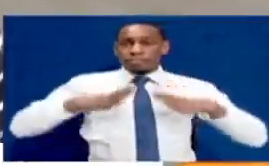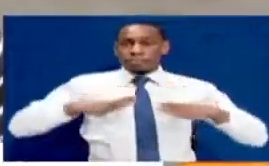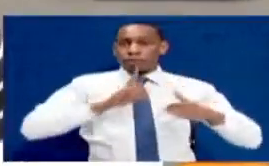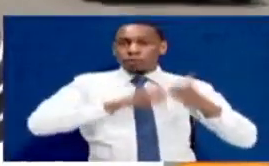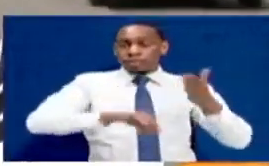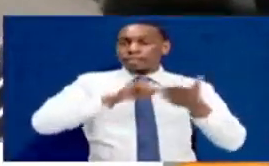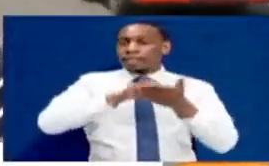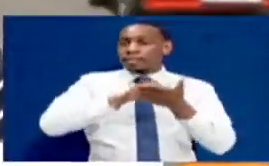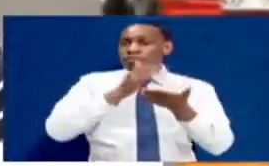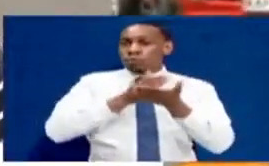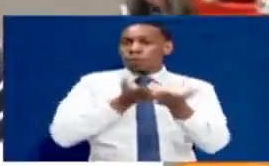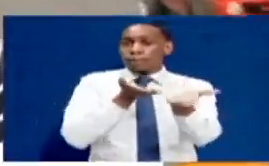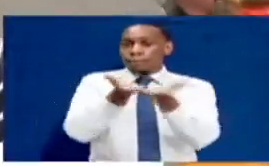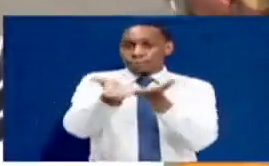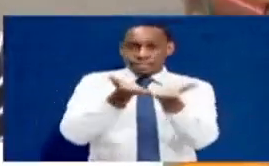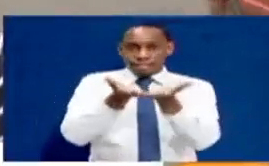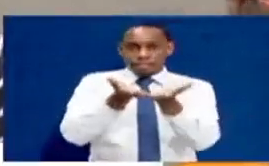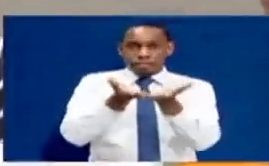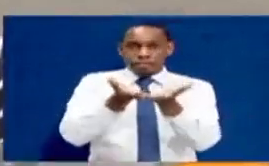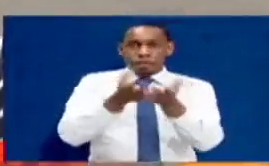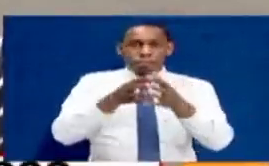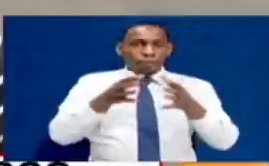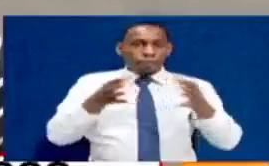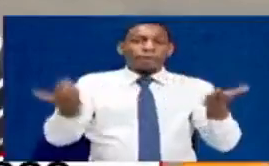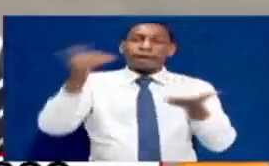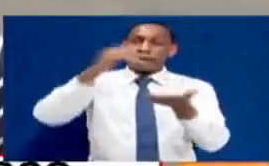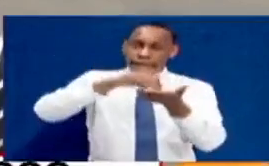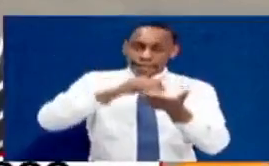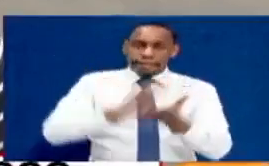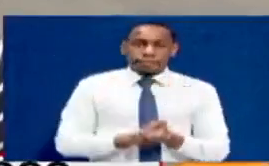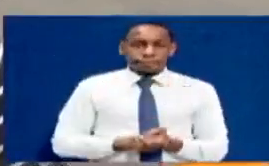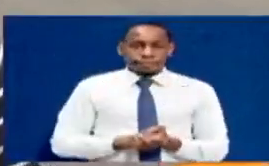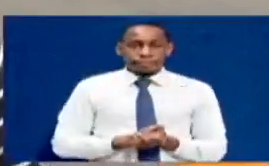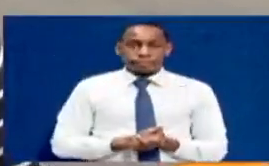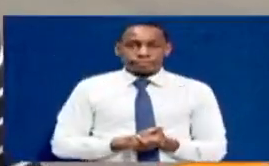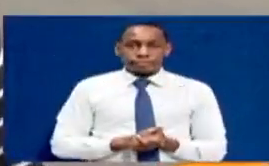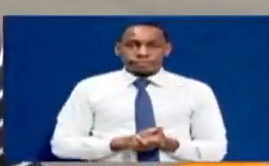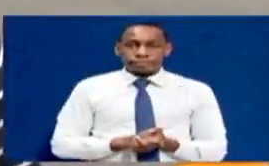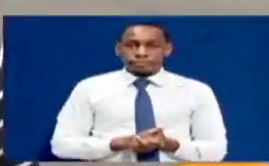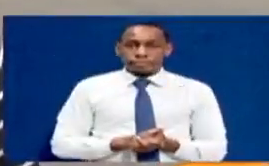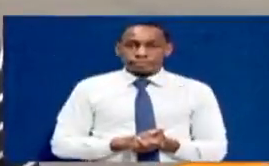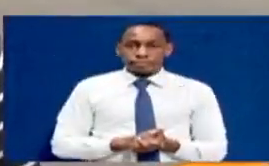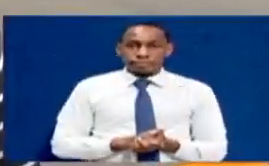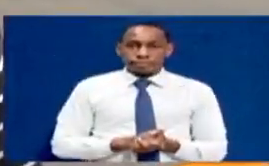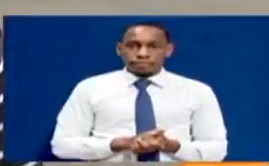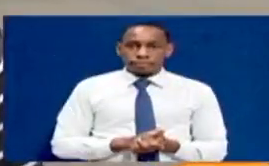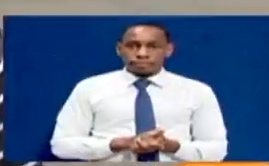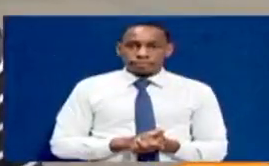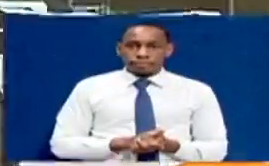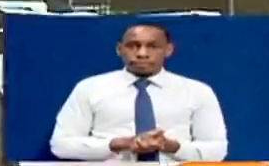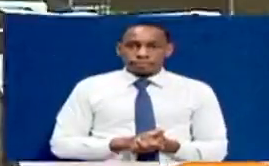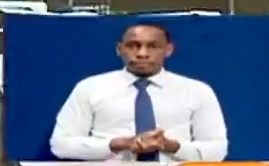kwamba angalau biashara itanoga tena. Ben Kirui, runinga ya Citizen, Nairobi.